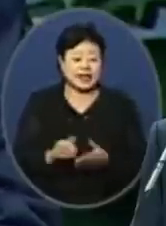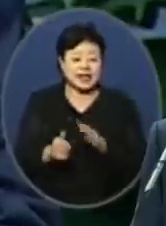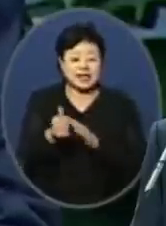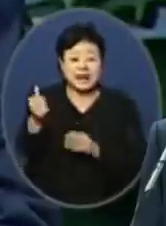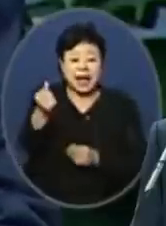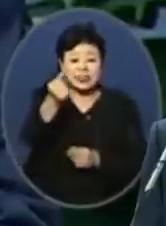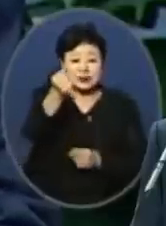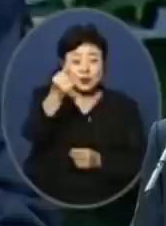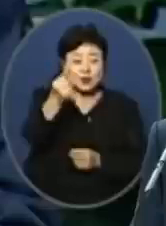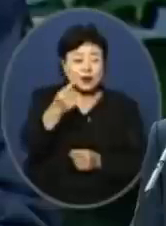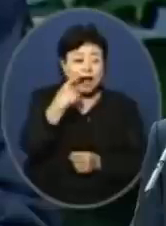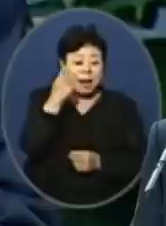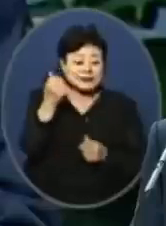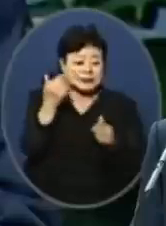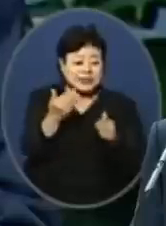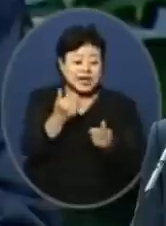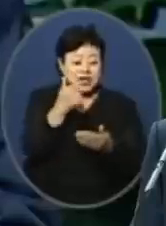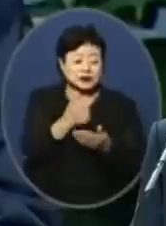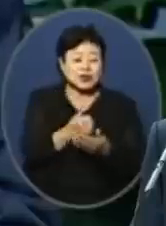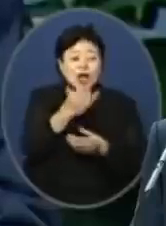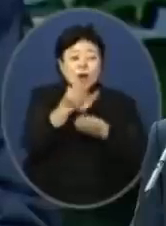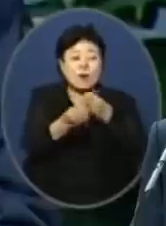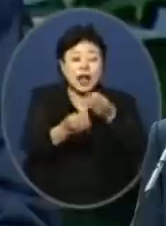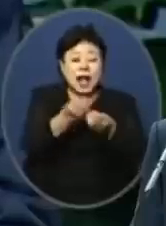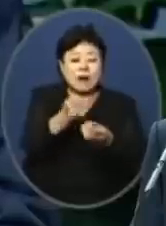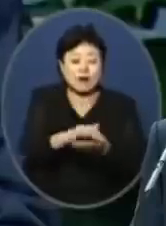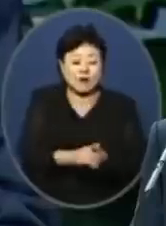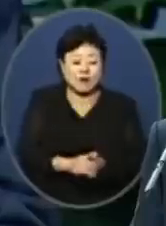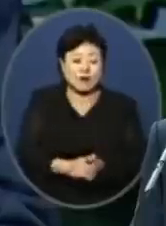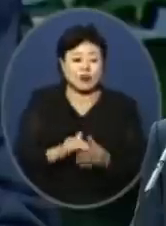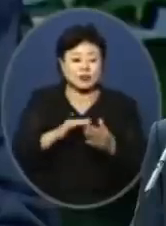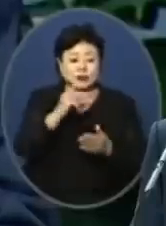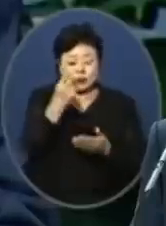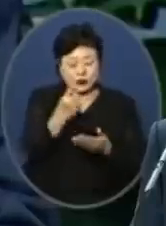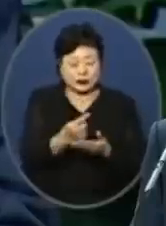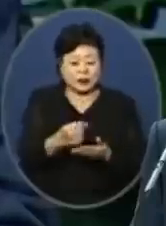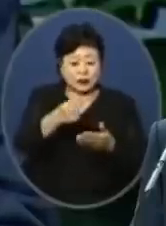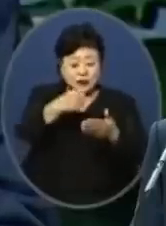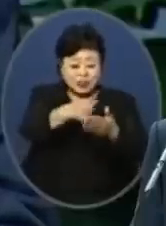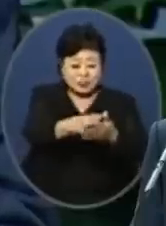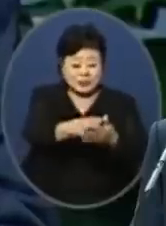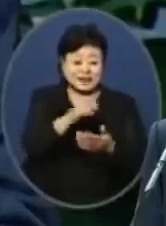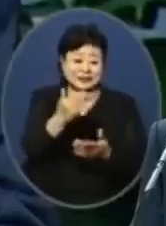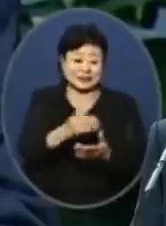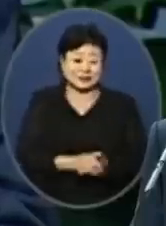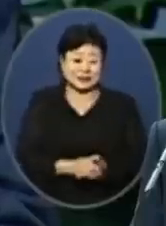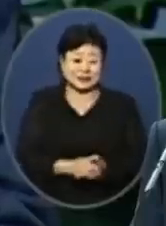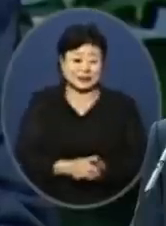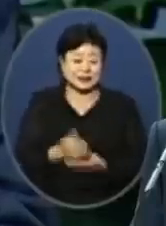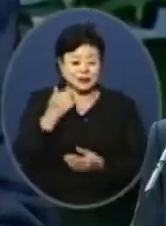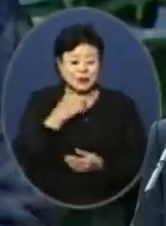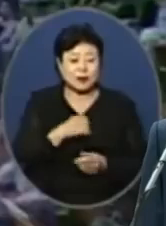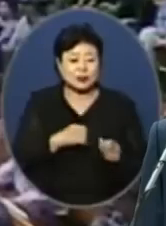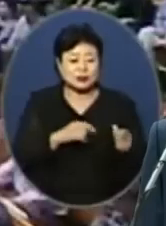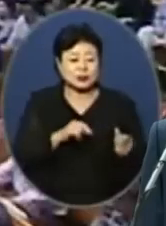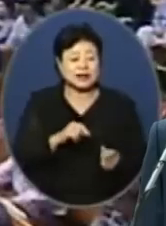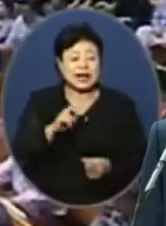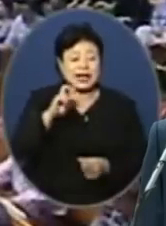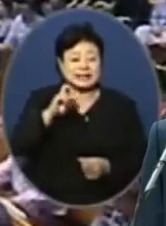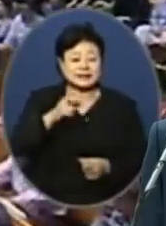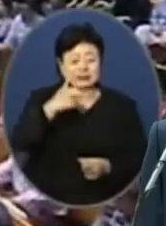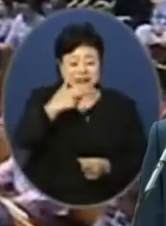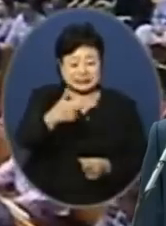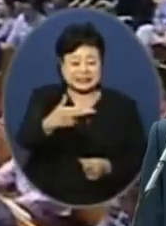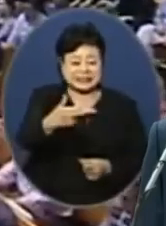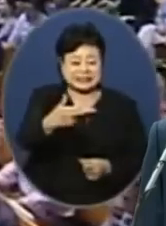희망을 가지고 아버지에게 죄를 고백하고 집으로 돌아오겠다고 작정을 한 것입니다. 누가 보면 15장 17절로 21절에